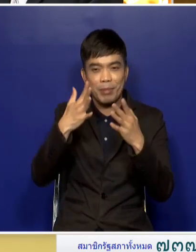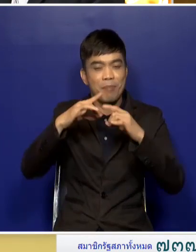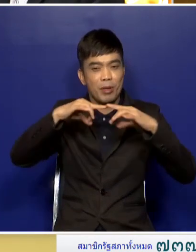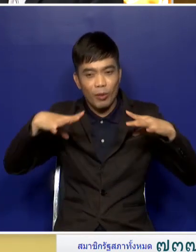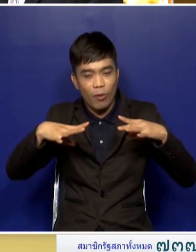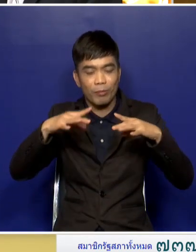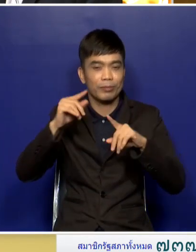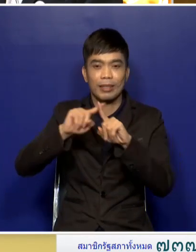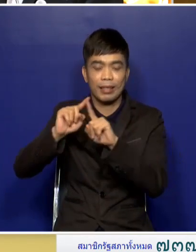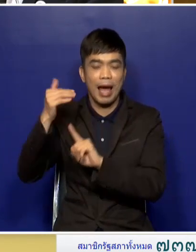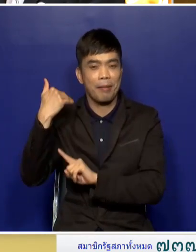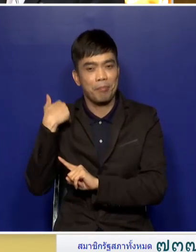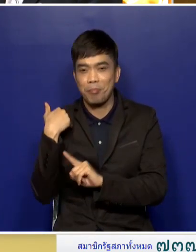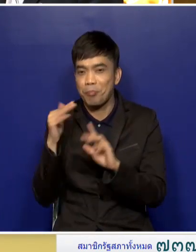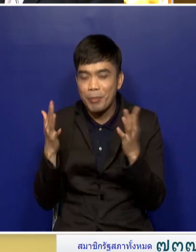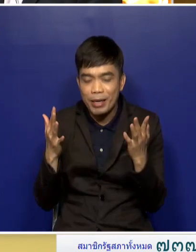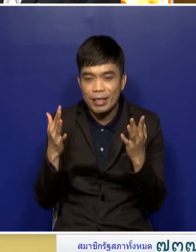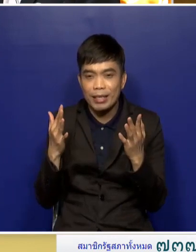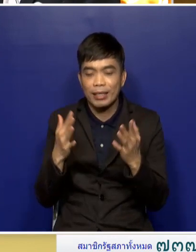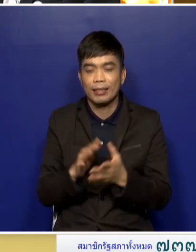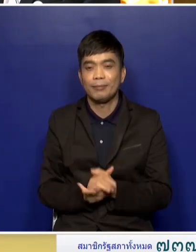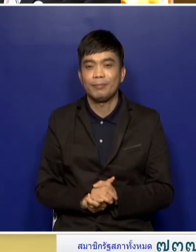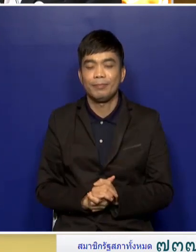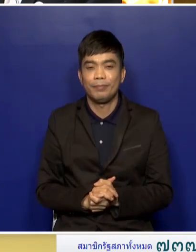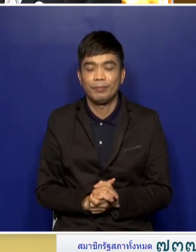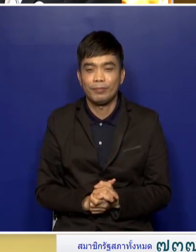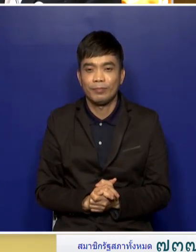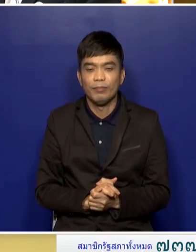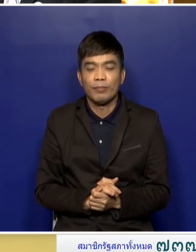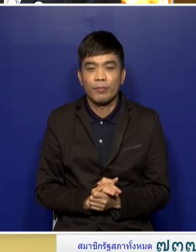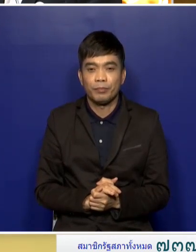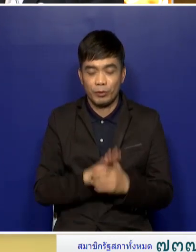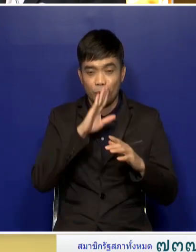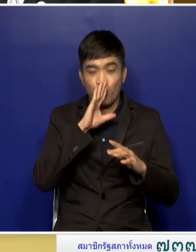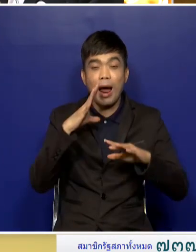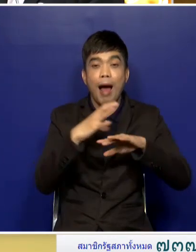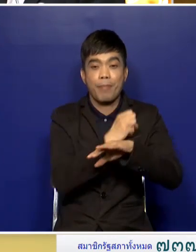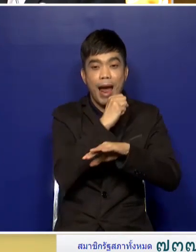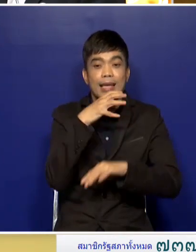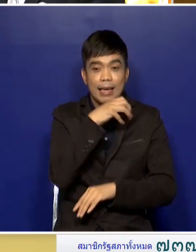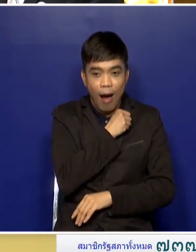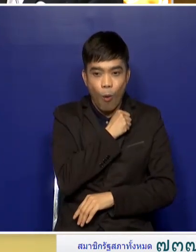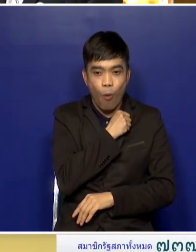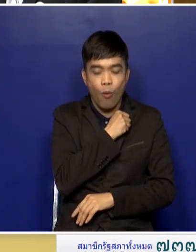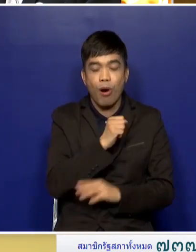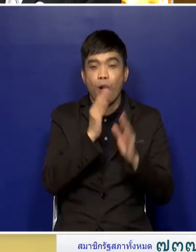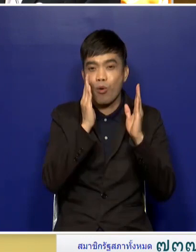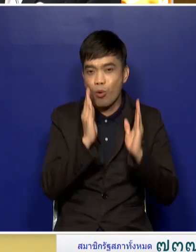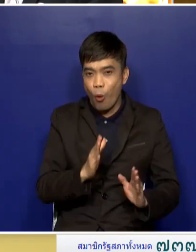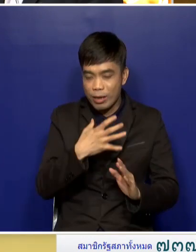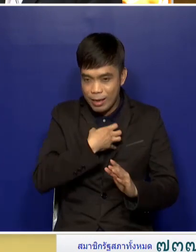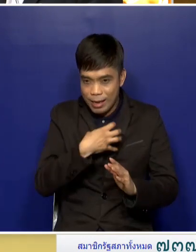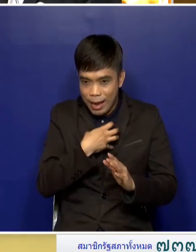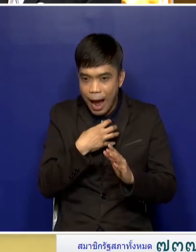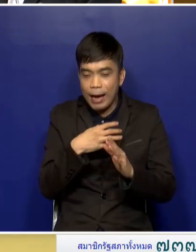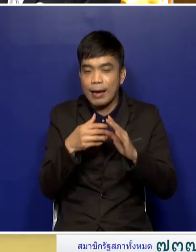เล็กปี่รณGeti จนทาให้คือขายของอำนาศเก่านัการเมือง หคนทต้องการแกแ